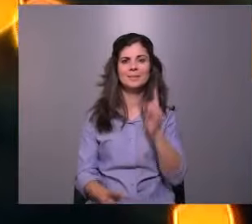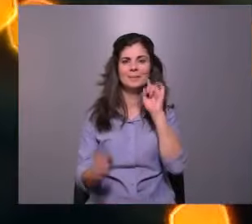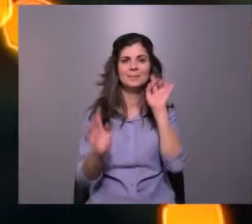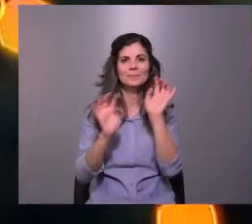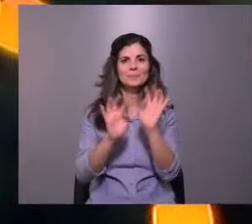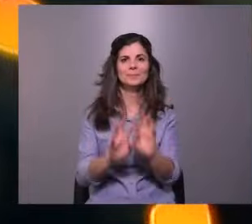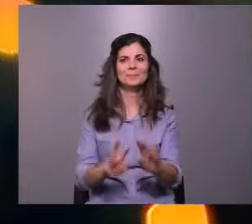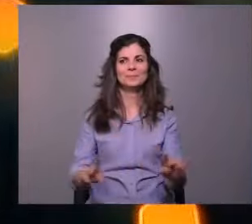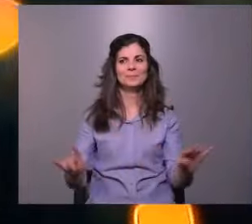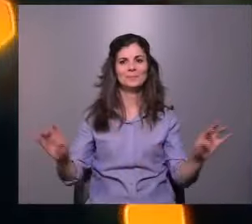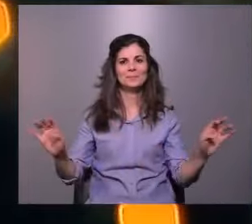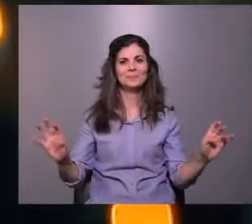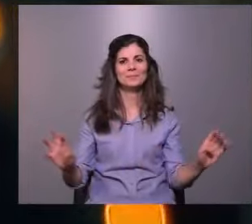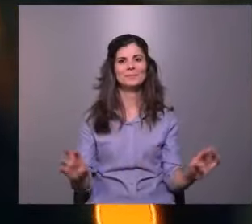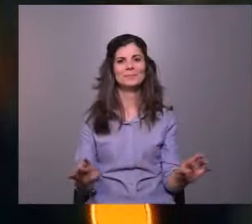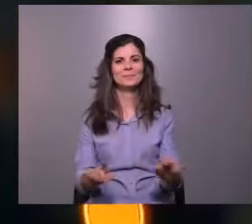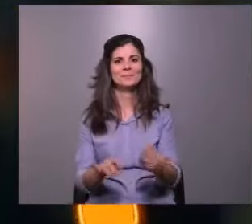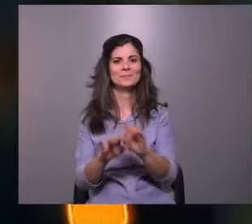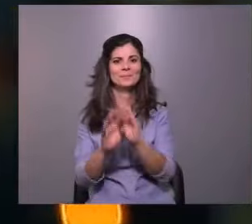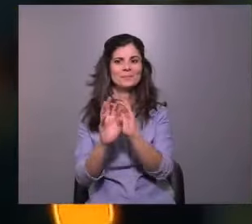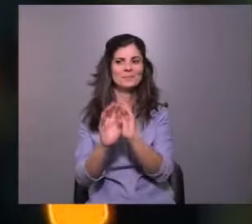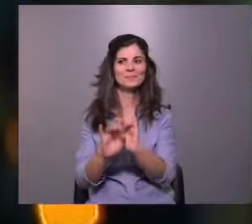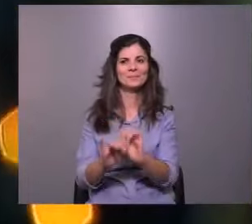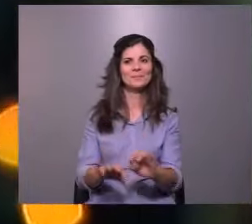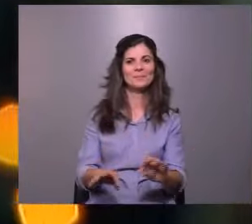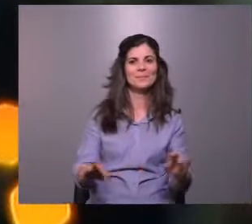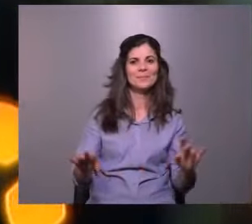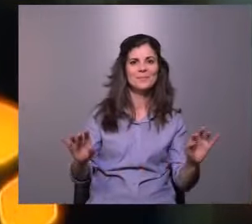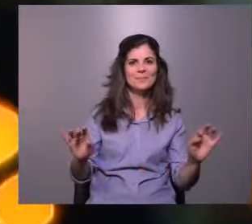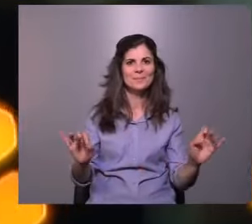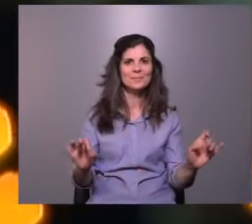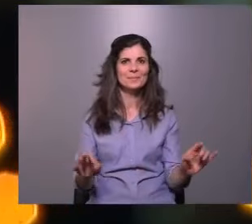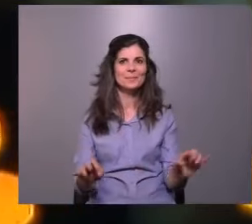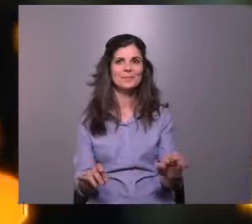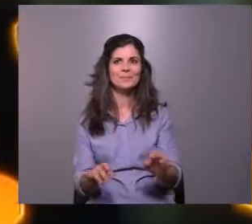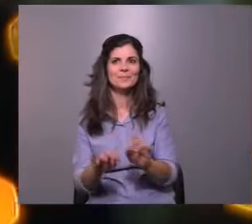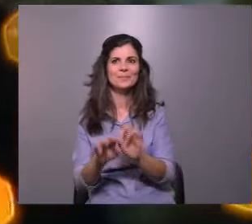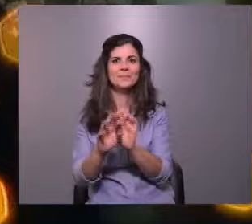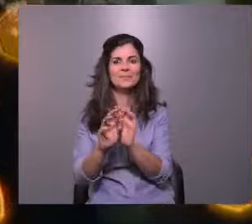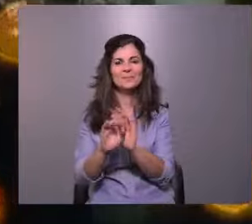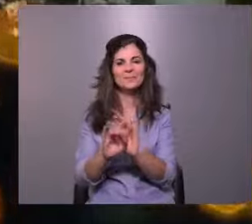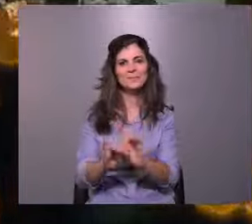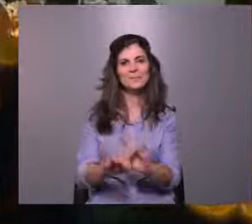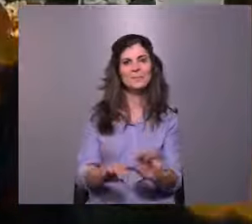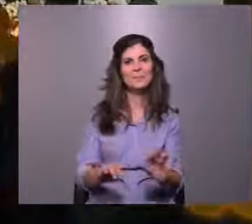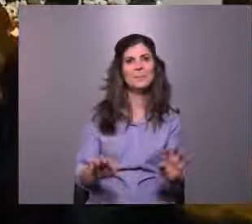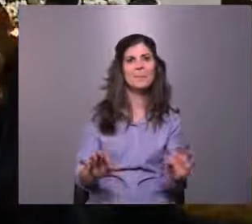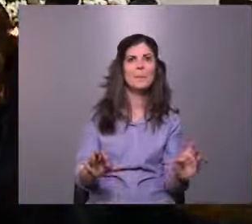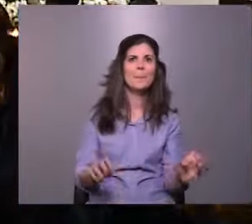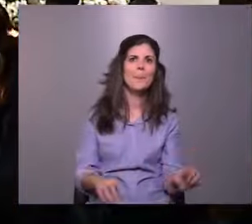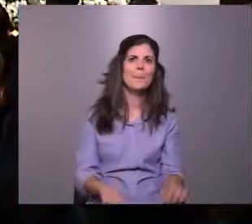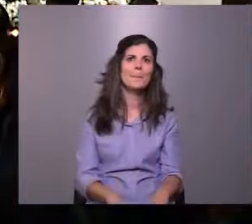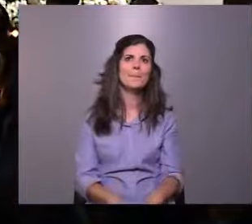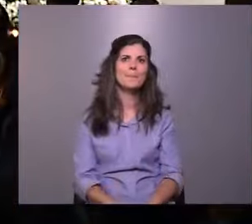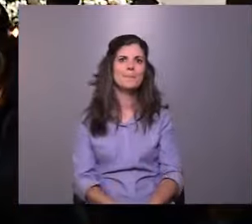Ó meu Jesus, perdoai-nos e livrai-nos do fogo do inferno.